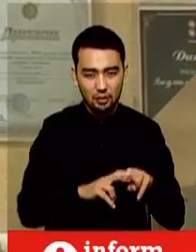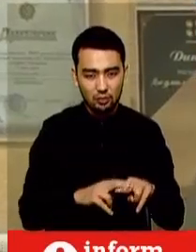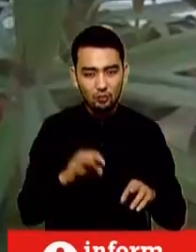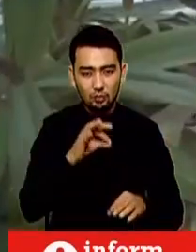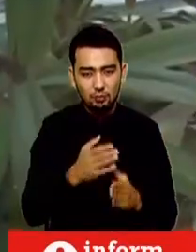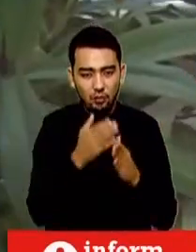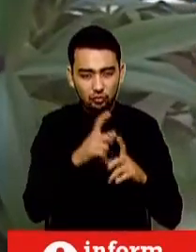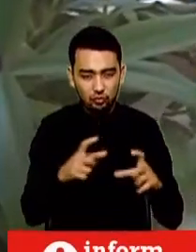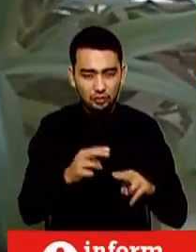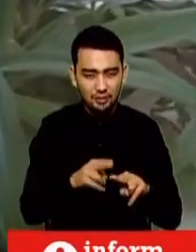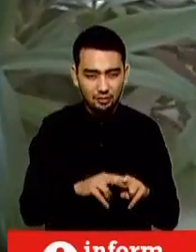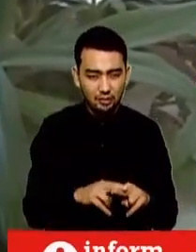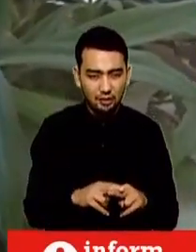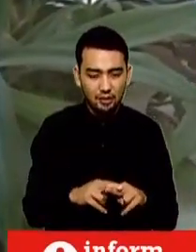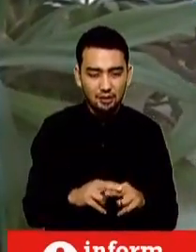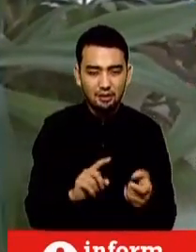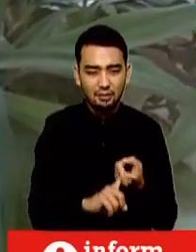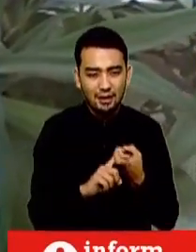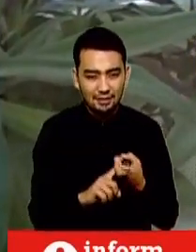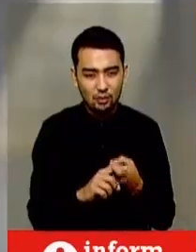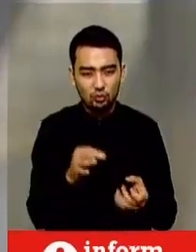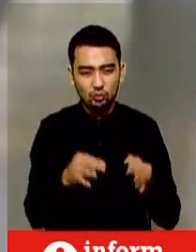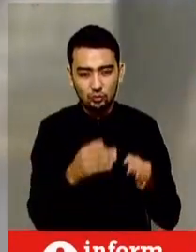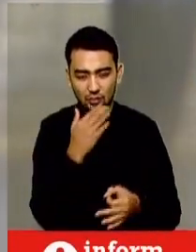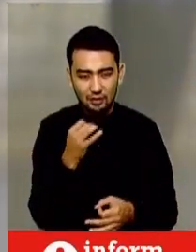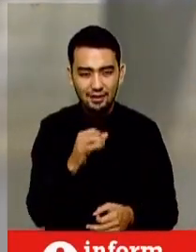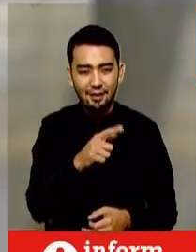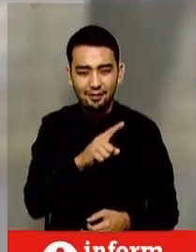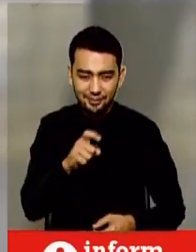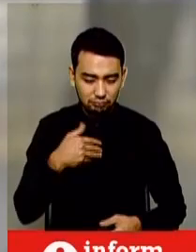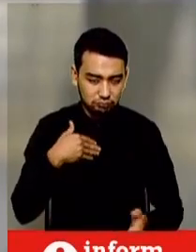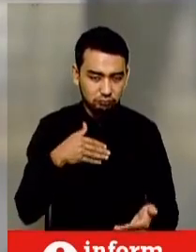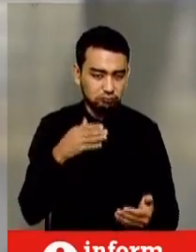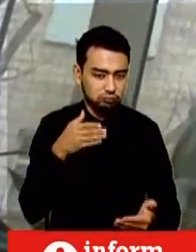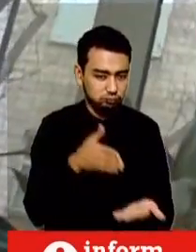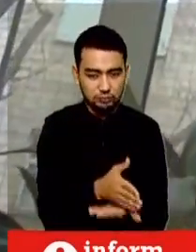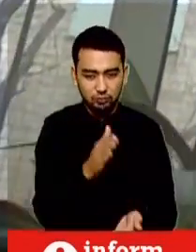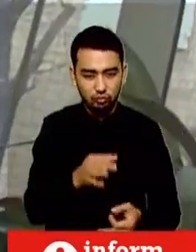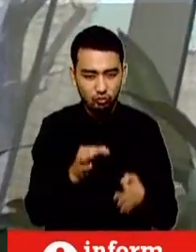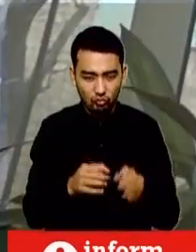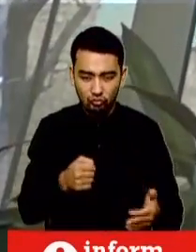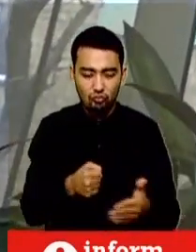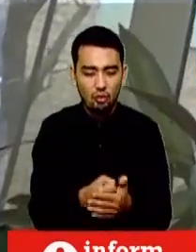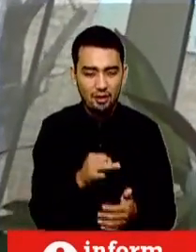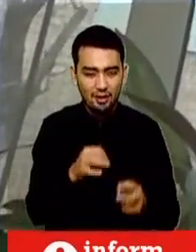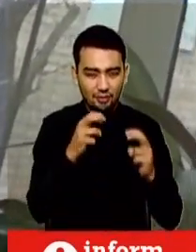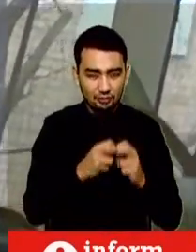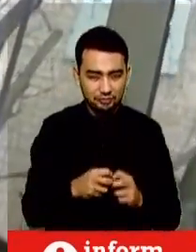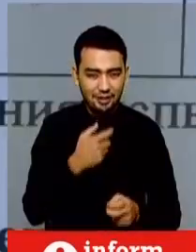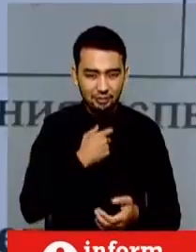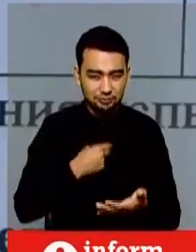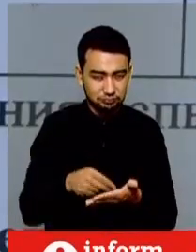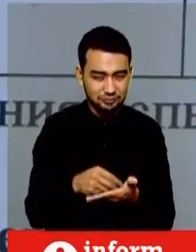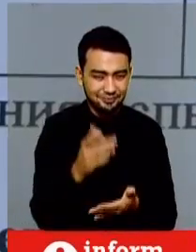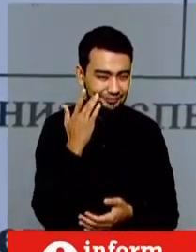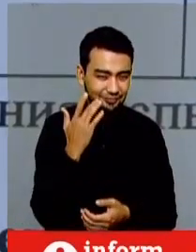большинство потребителей проглатывают обиду и не связываются с судами. Но Газиз Махметов пошел на принцип. По его словам, теперь он намерен регулярно покупать колбасу той